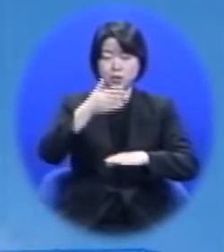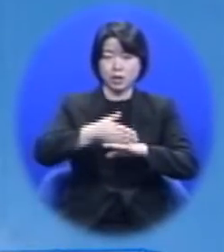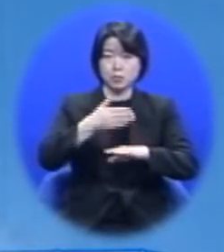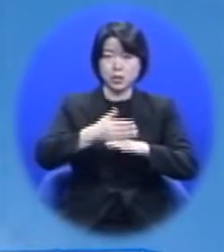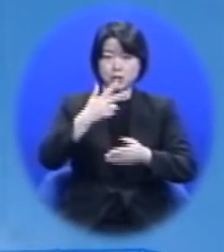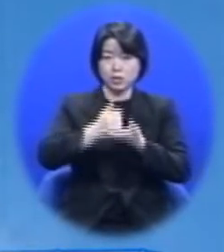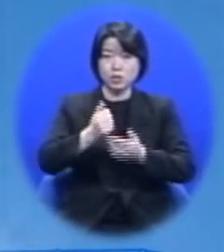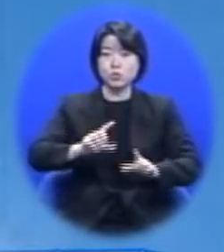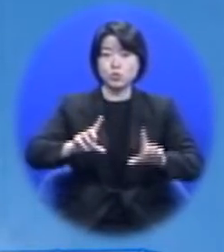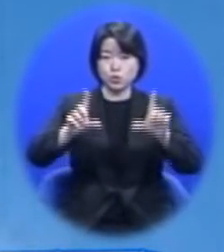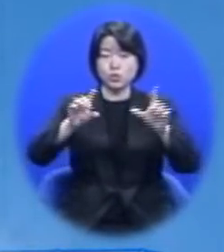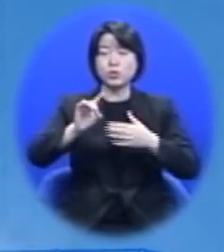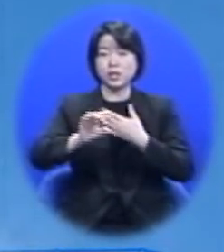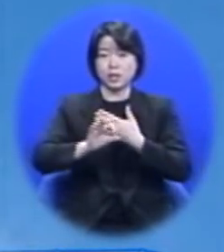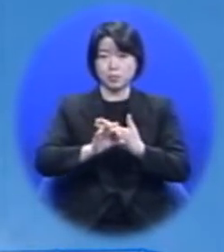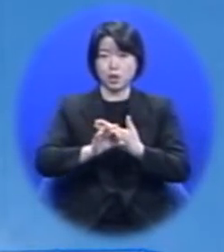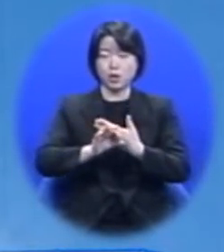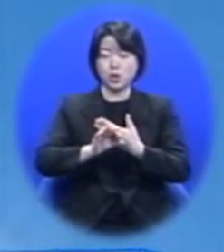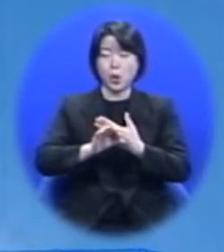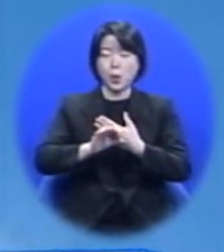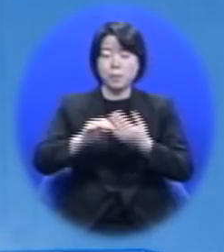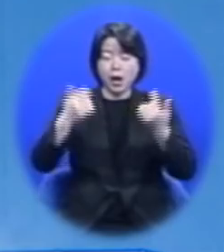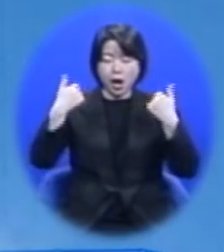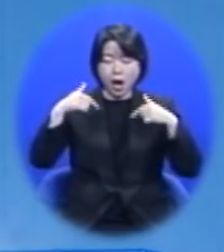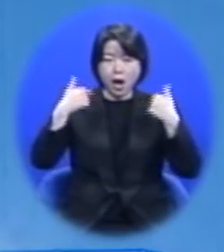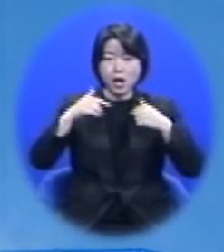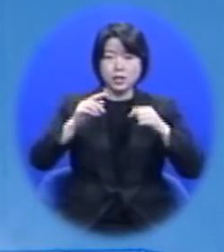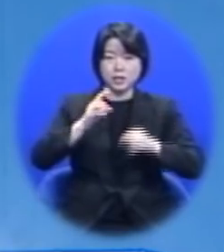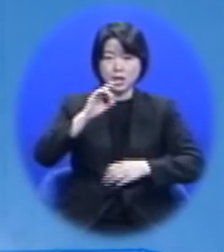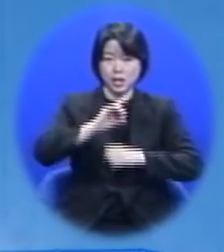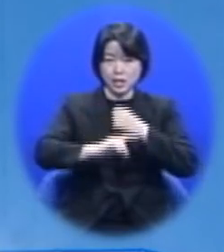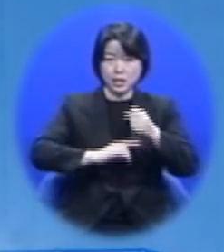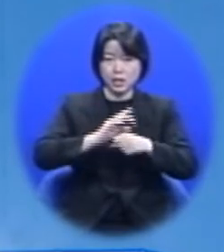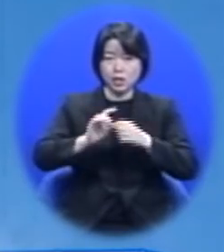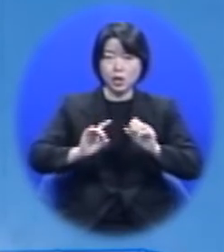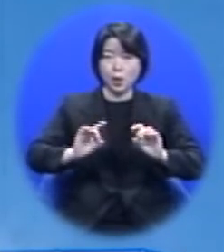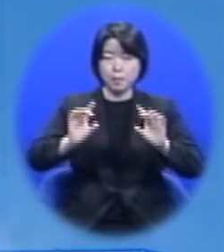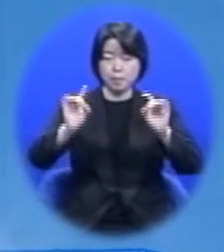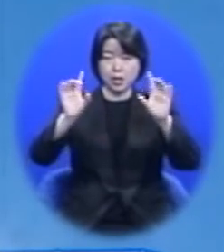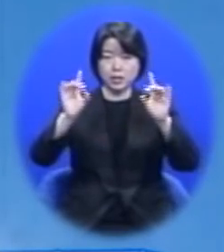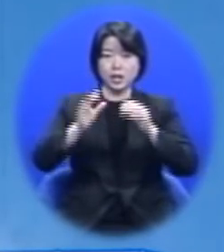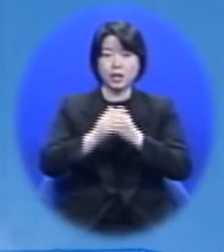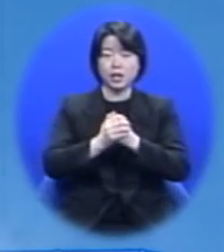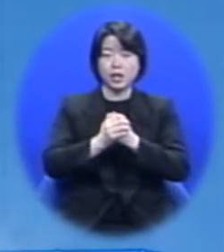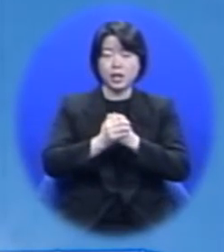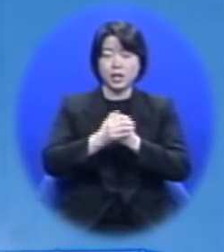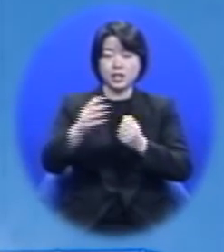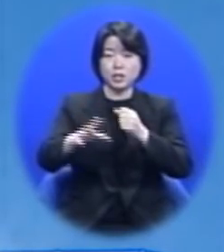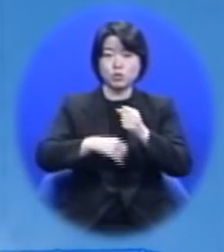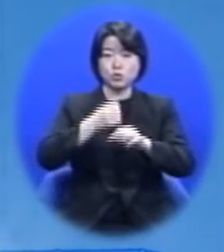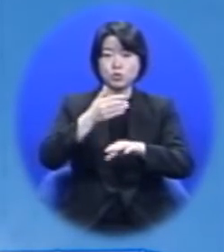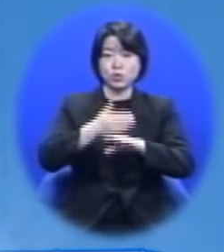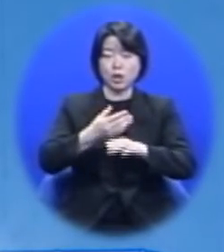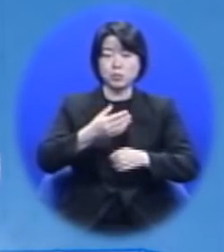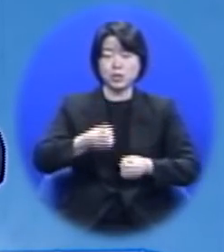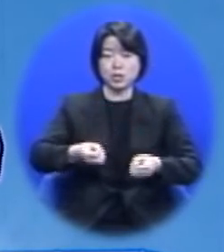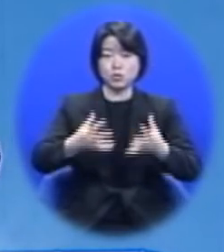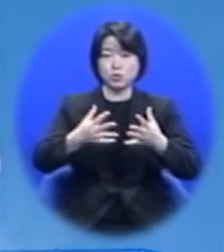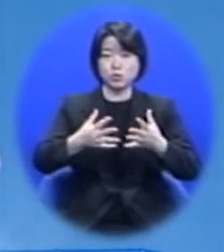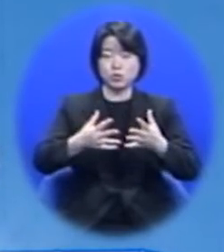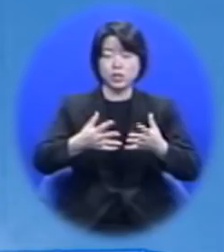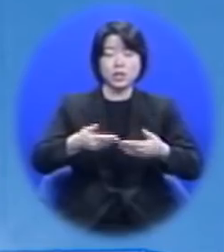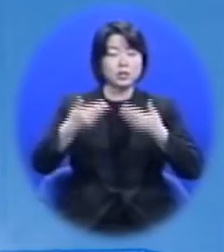주일이라면, 그러면 매해마다 추수감사 주일을 지킬 수 없죠. 어느